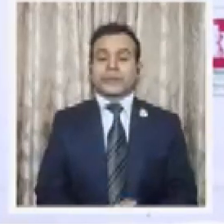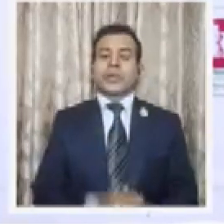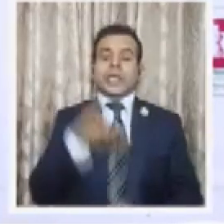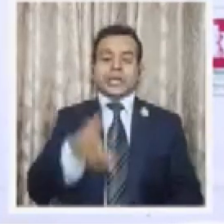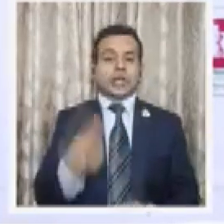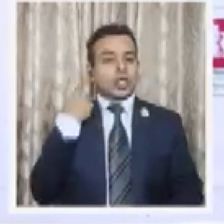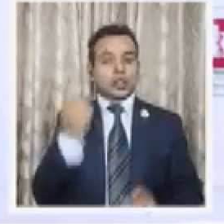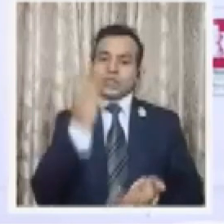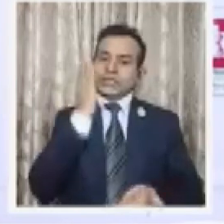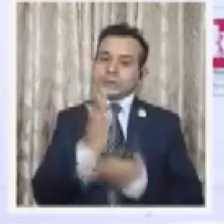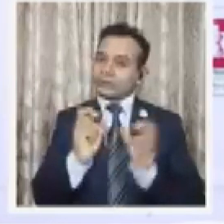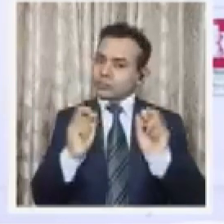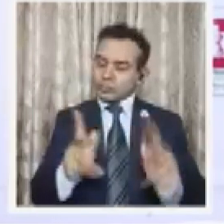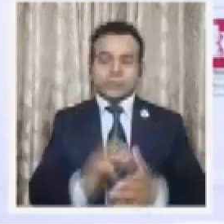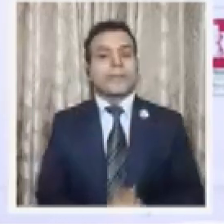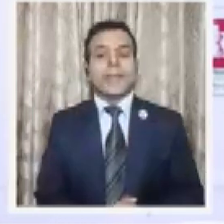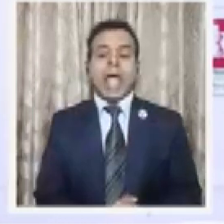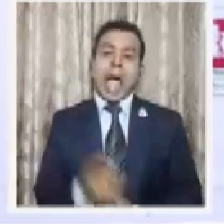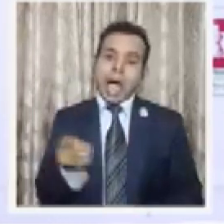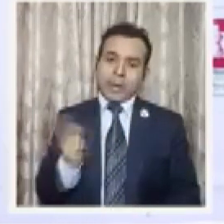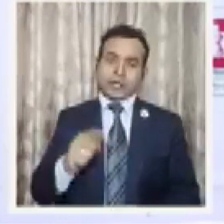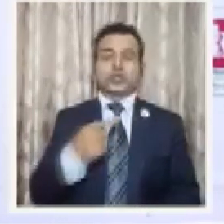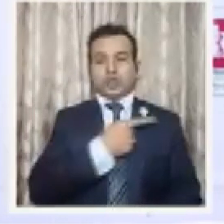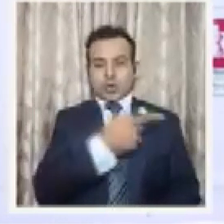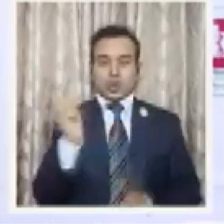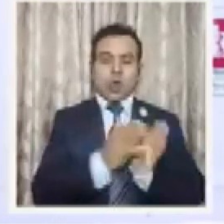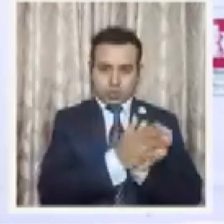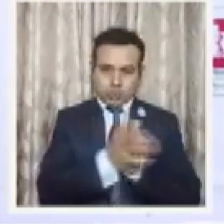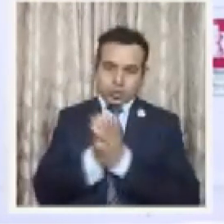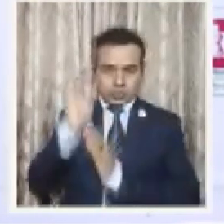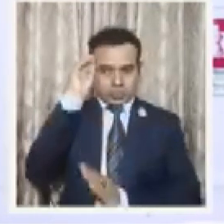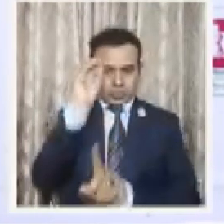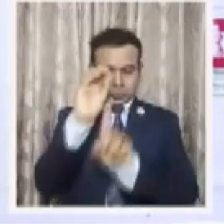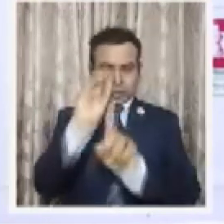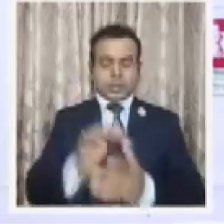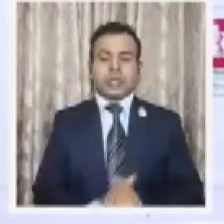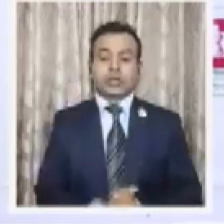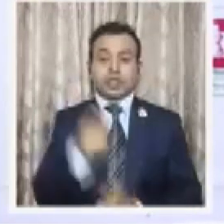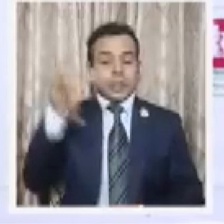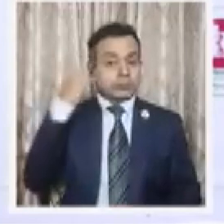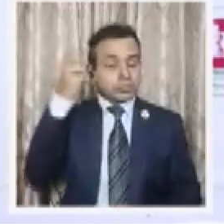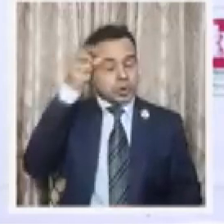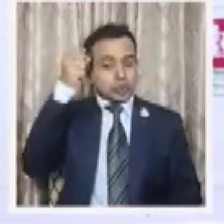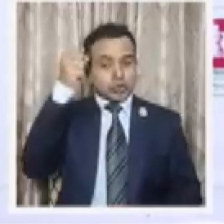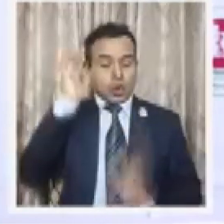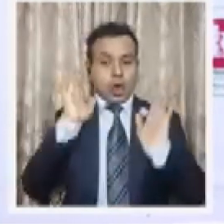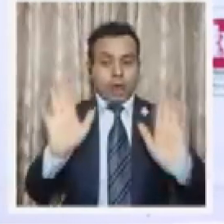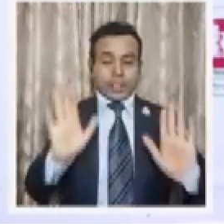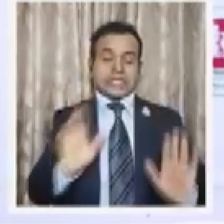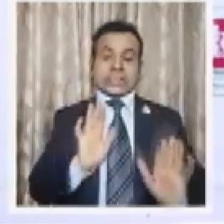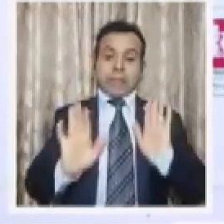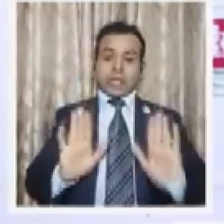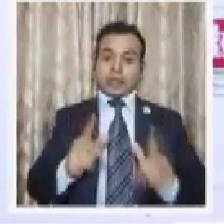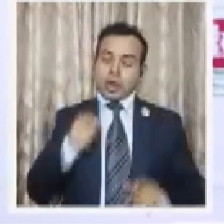27 জুলাই 2020। এই ছিল আমাদের কাছে তথ্য। তো যাবার আগে আবারও বলবো,